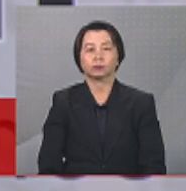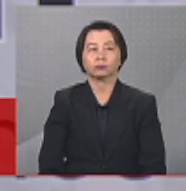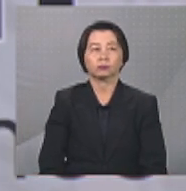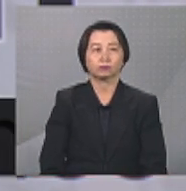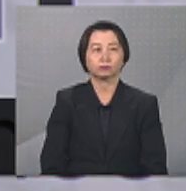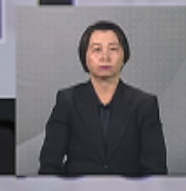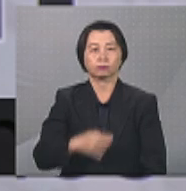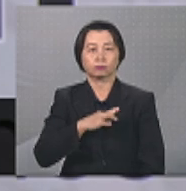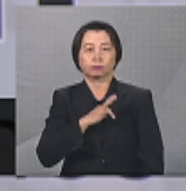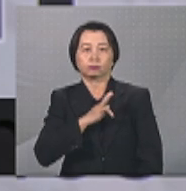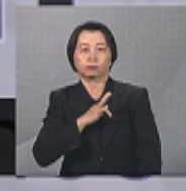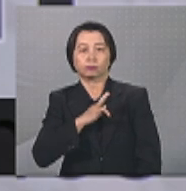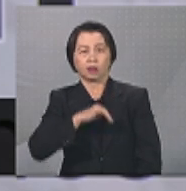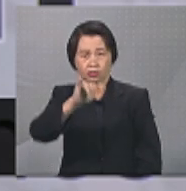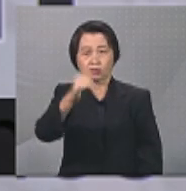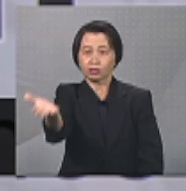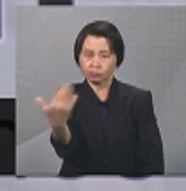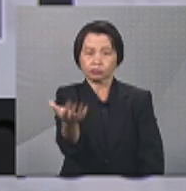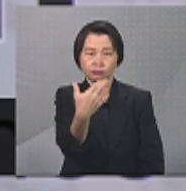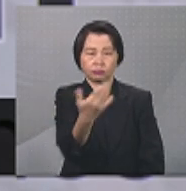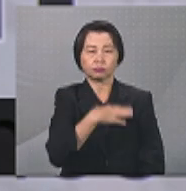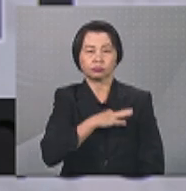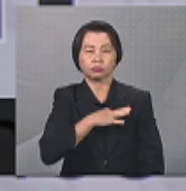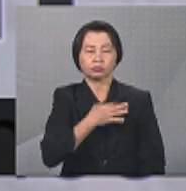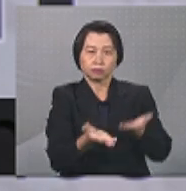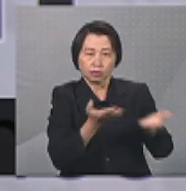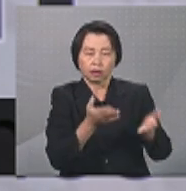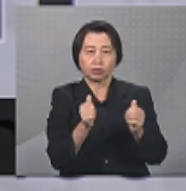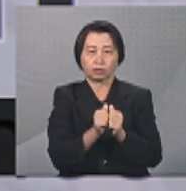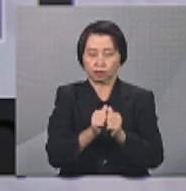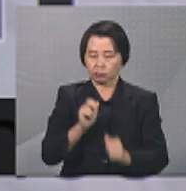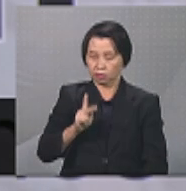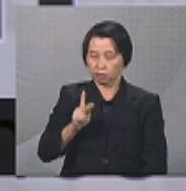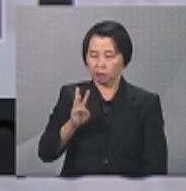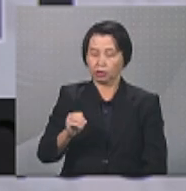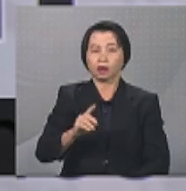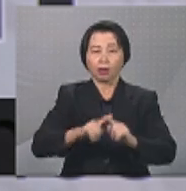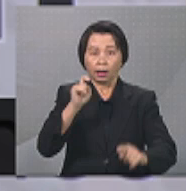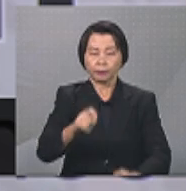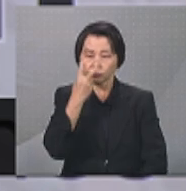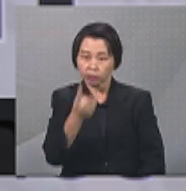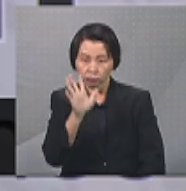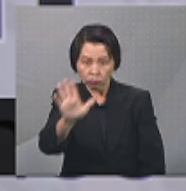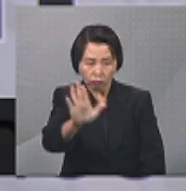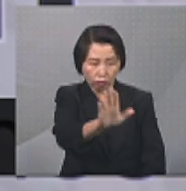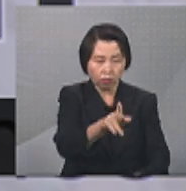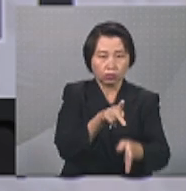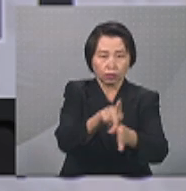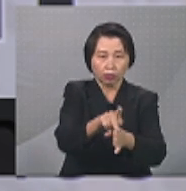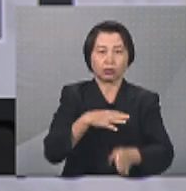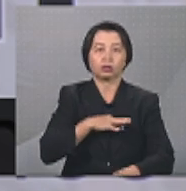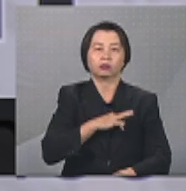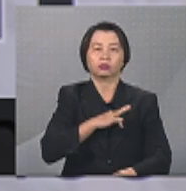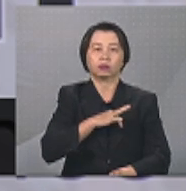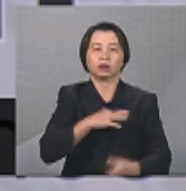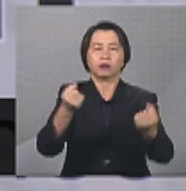Sukarelawan, memang kita galakkan sukarelawan untuk berkhidmat dengan Kementerian Kesihatan, tetapi kita kena lihat kepakaran sukarelawan tersebut.